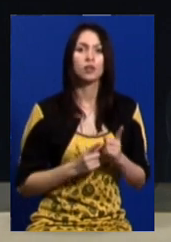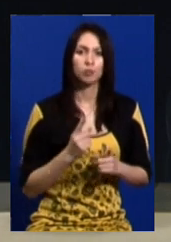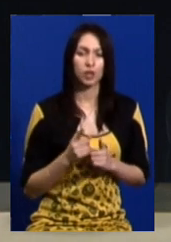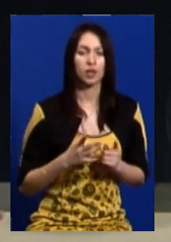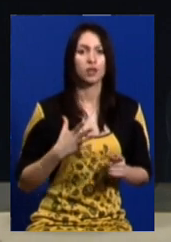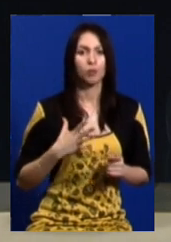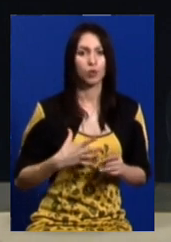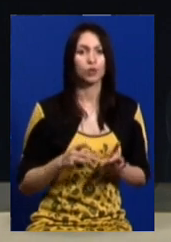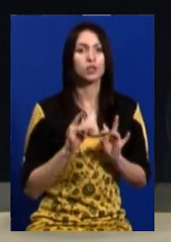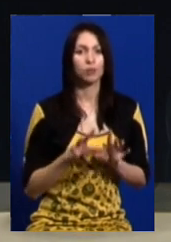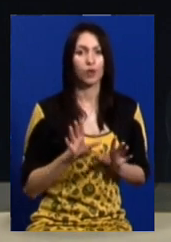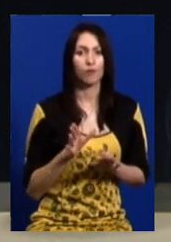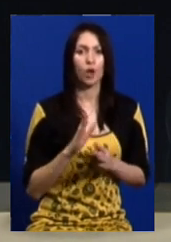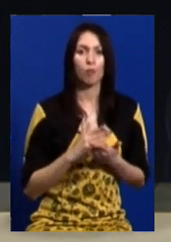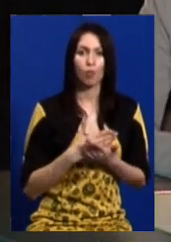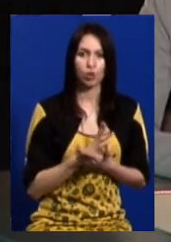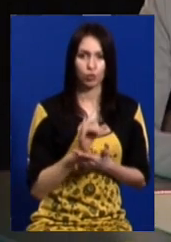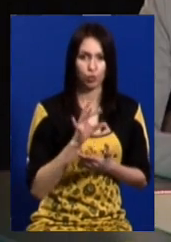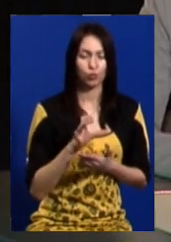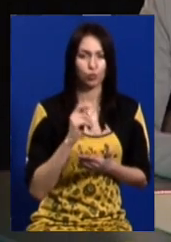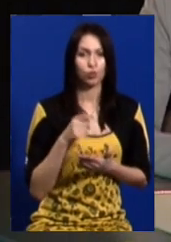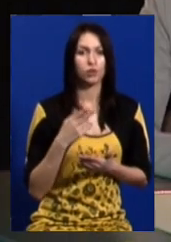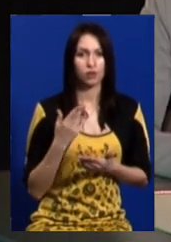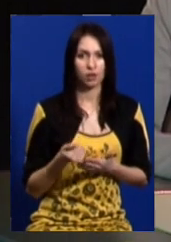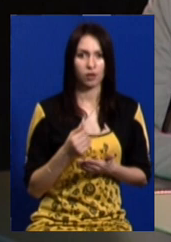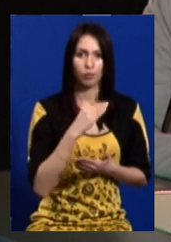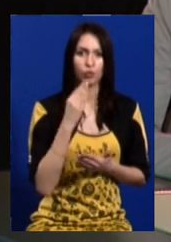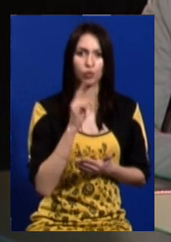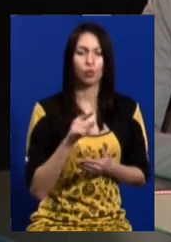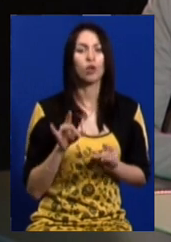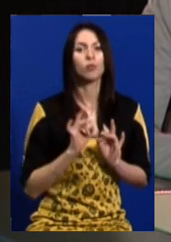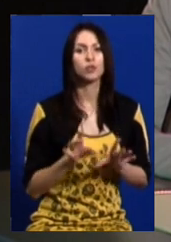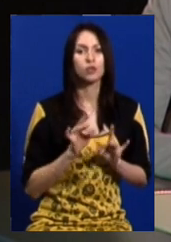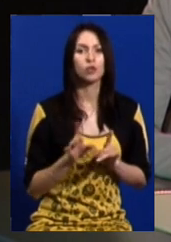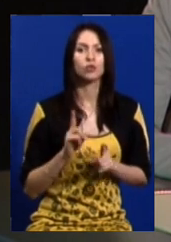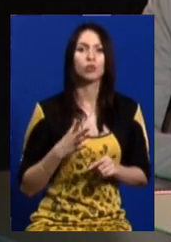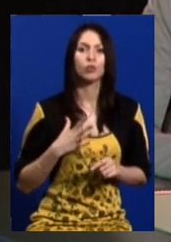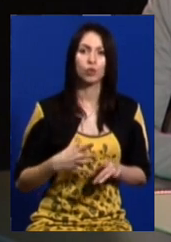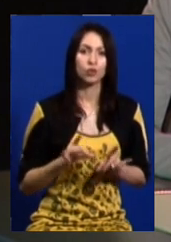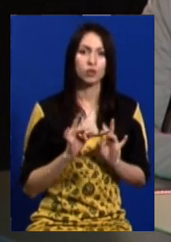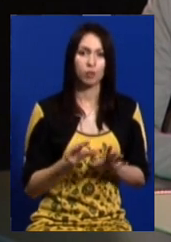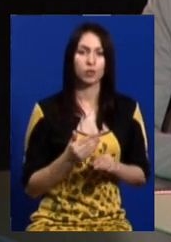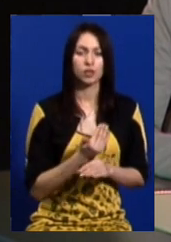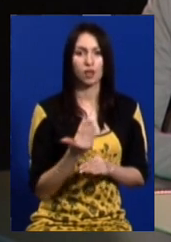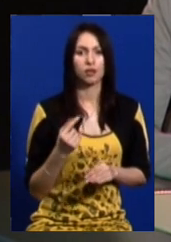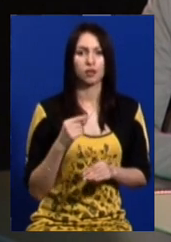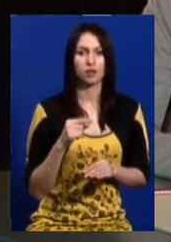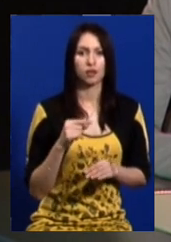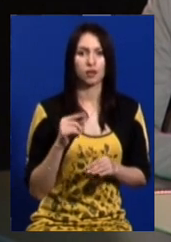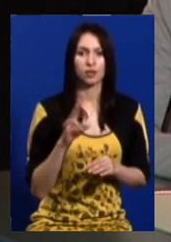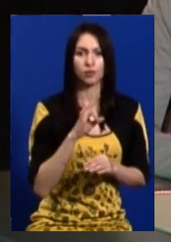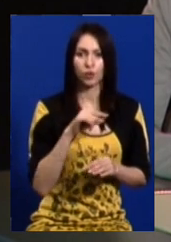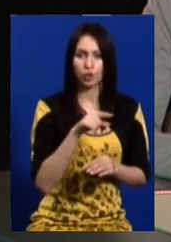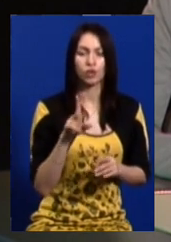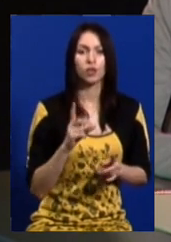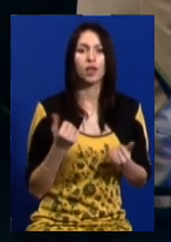Приходиться пояснити У політичному курсі країни мається так, на увазі? багато пояснюєш, приходиться пояснювати їхньому духовенству, навіть яке ще на